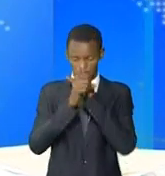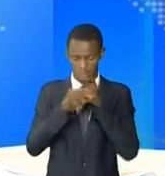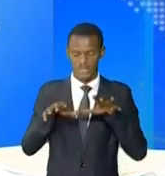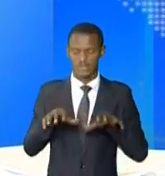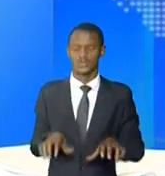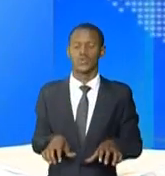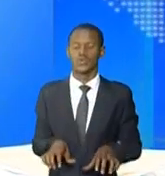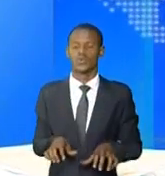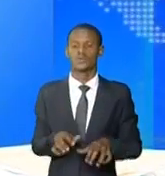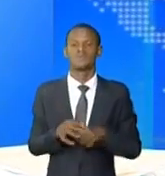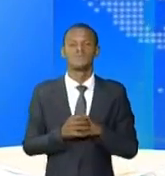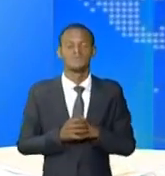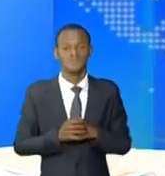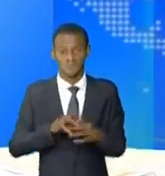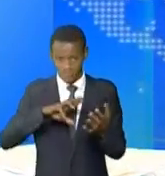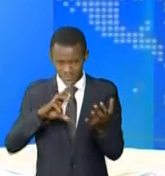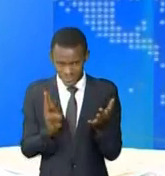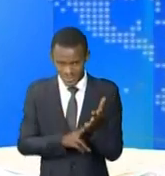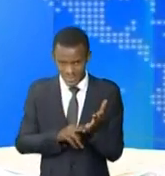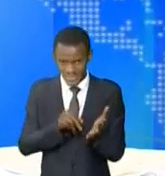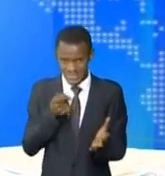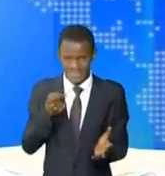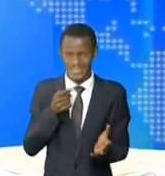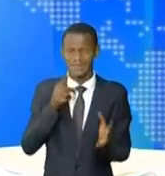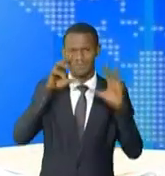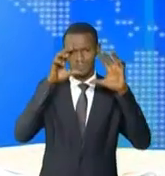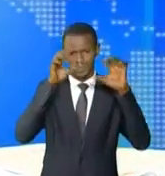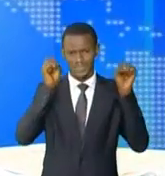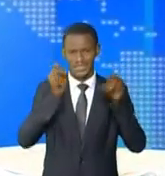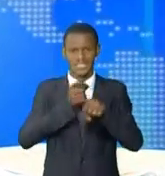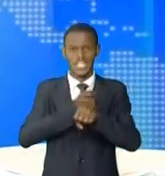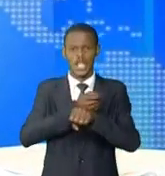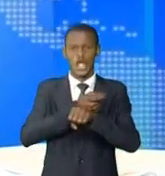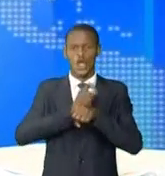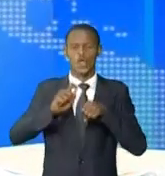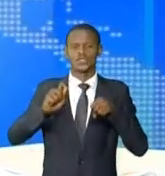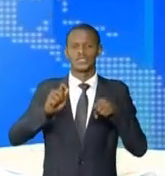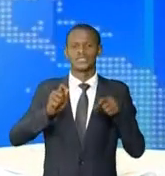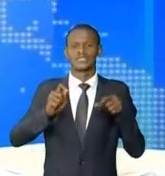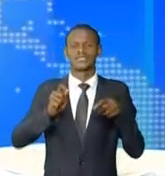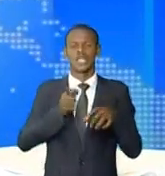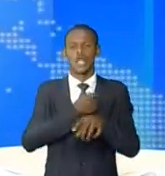République démocratique du Congo. C'est signé président du conseil d'administration,